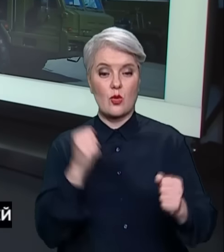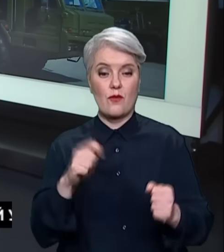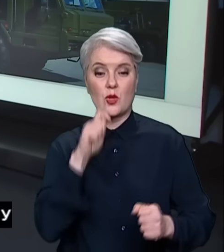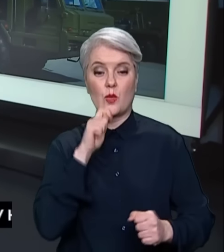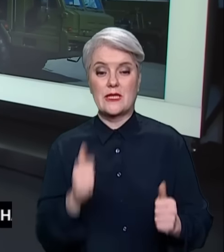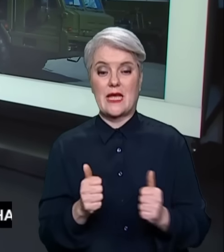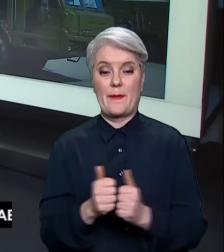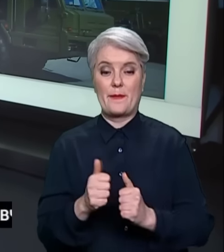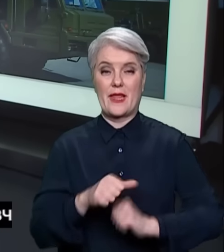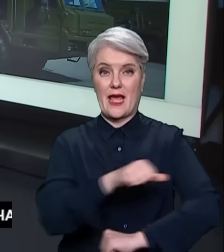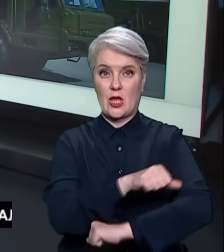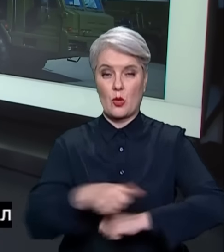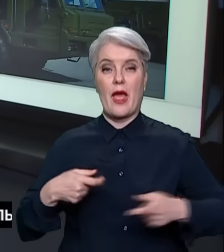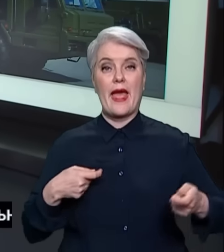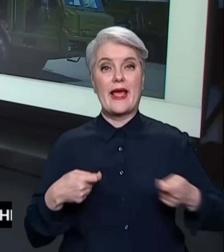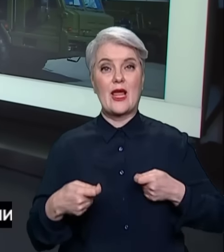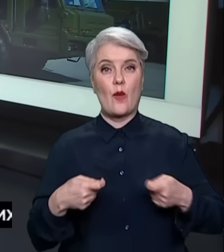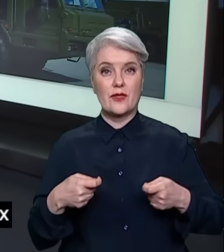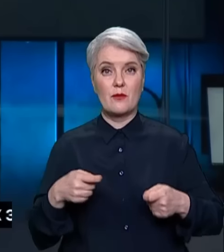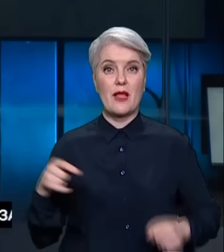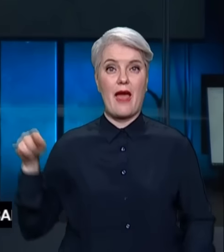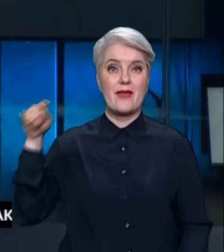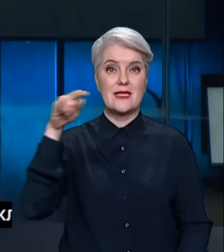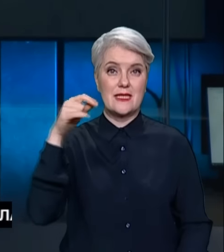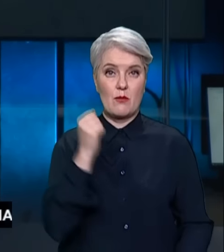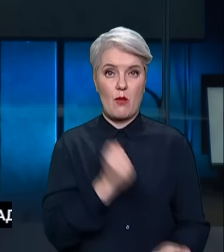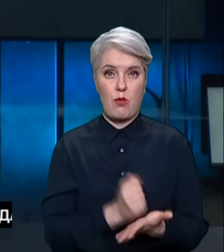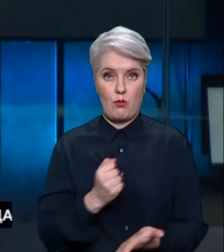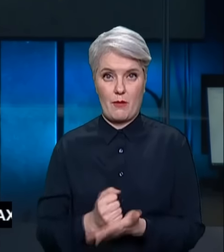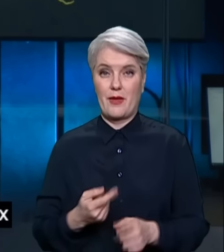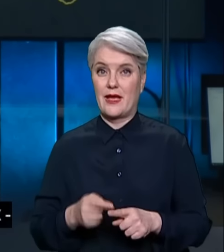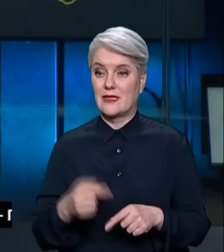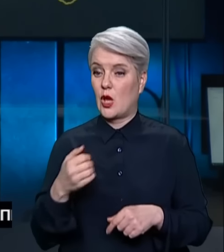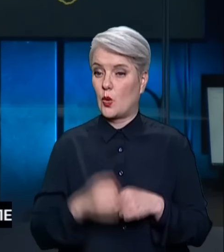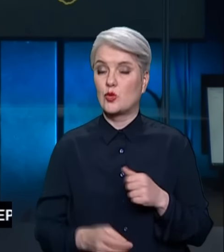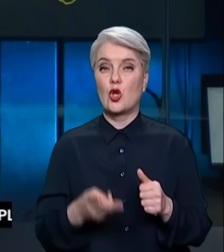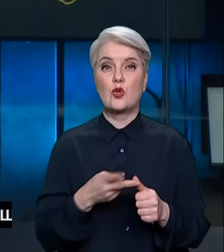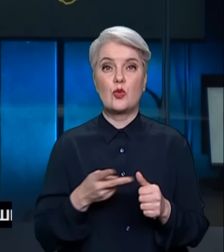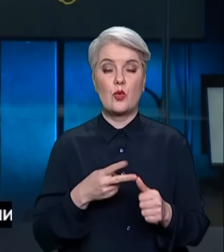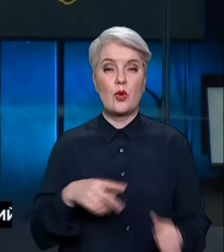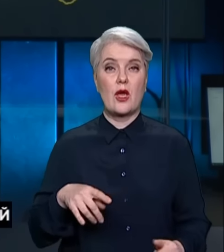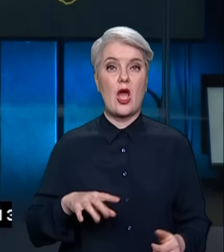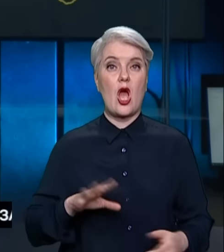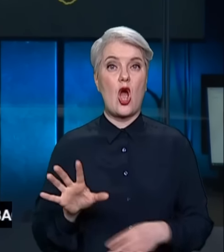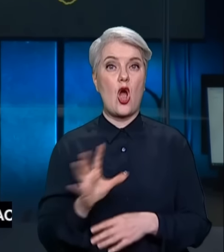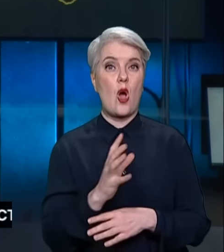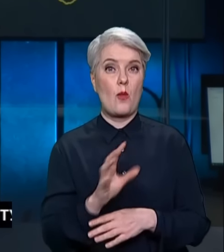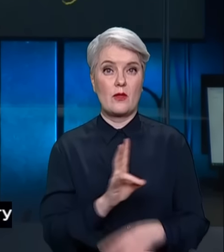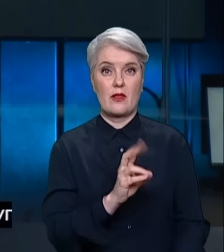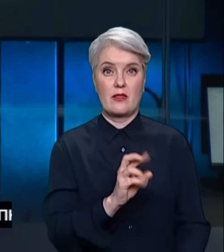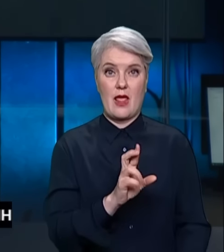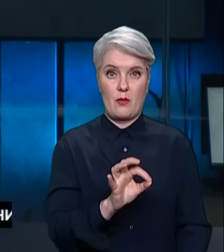українське прикордоння керованими авіаційними бомбами. Це вже другий комплекс «Небо-У», який